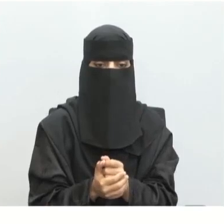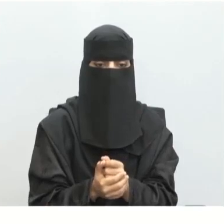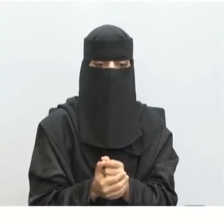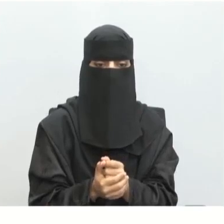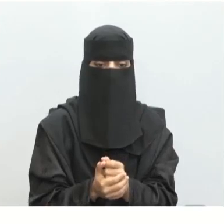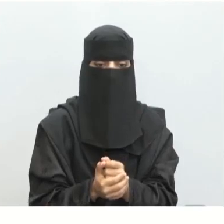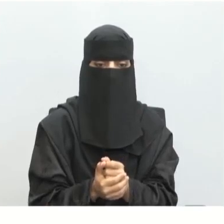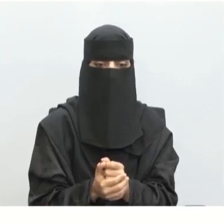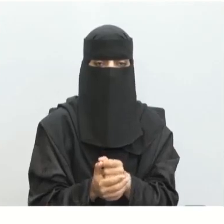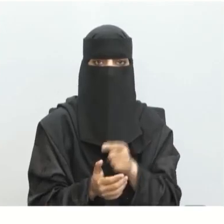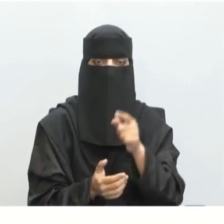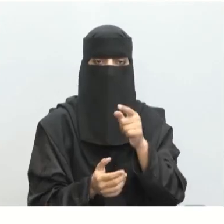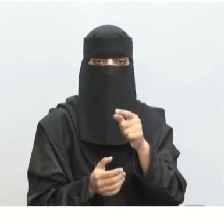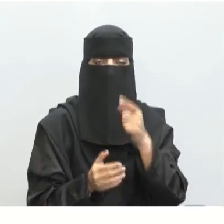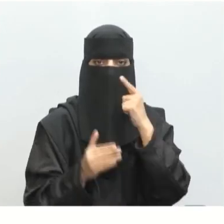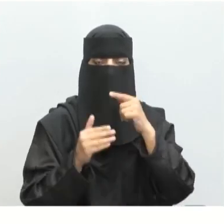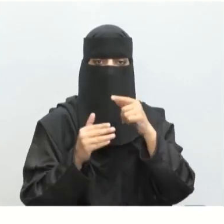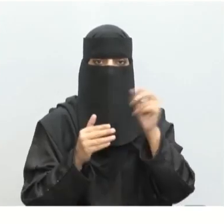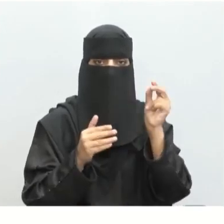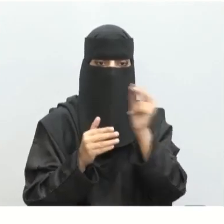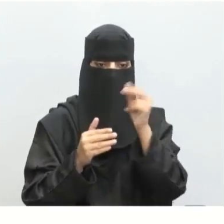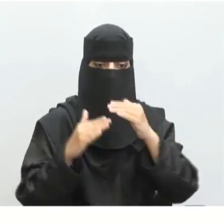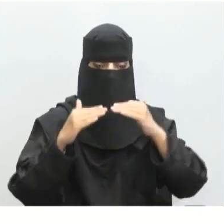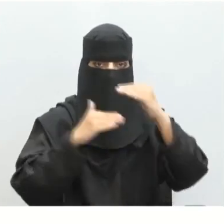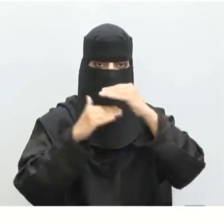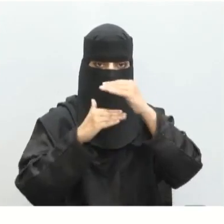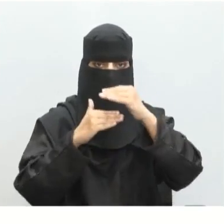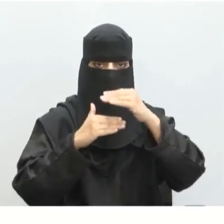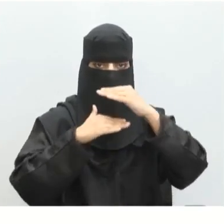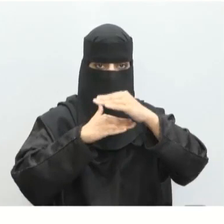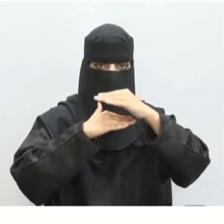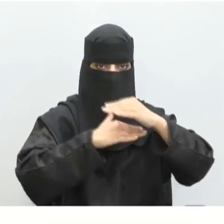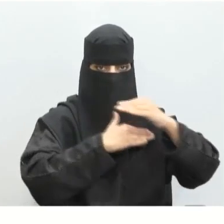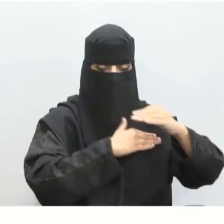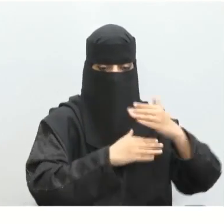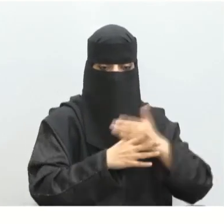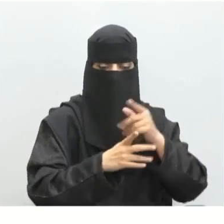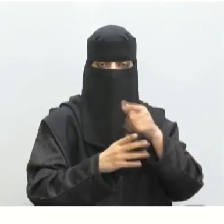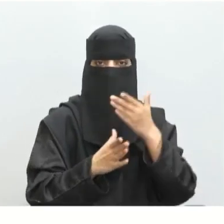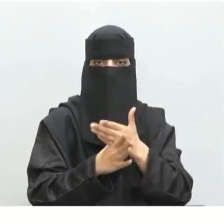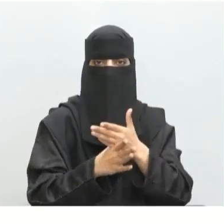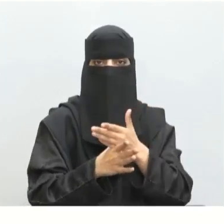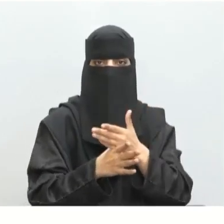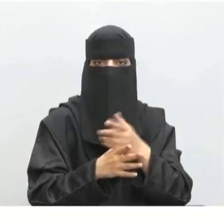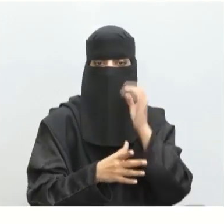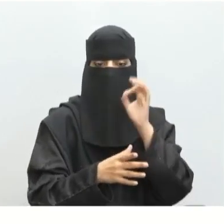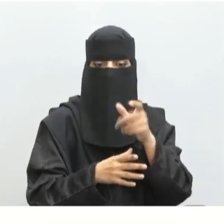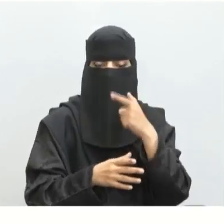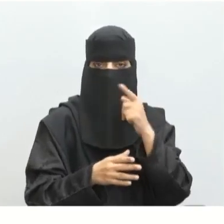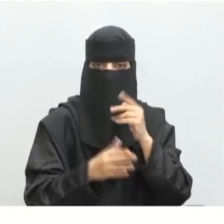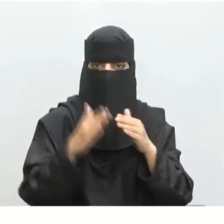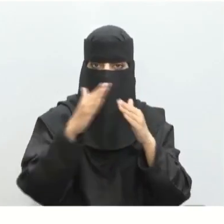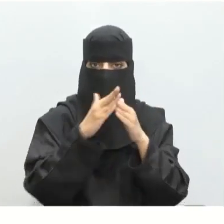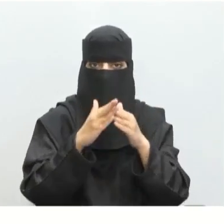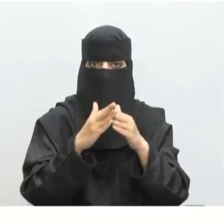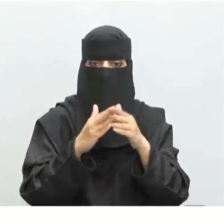تمثل لنا خطوط متوازيه بذلك نعرف مدى او شده الارتفاع